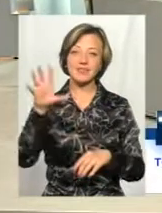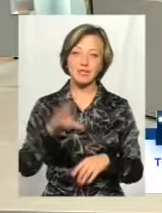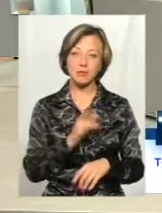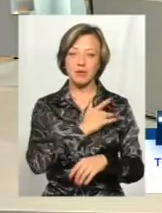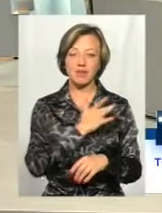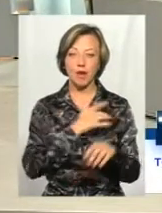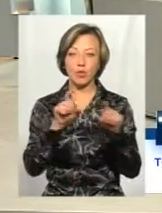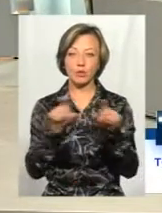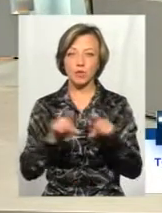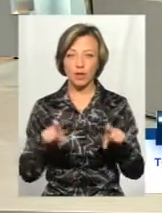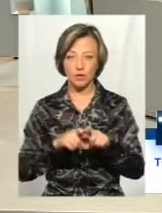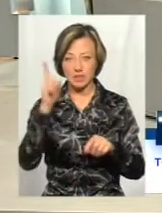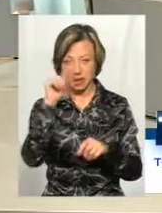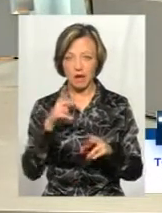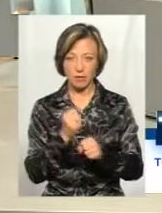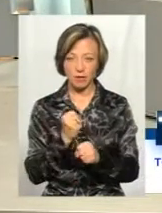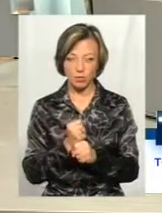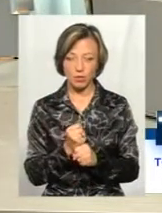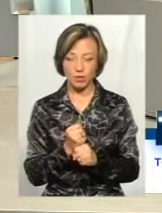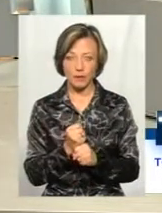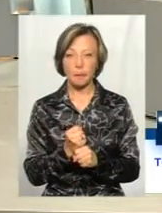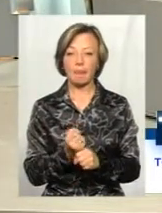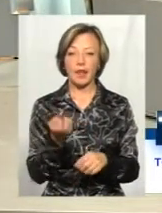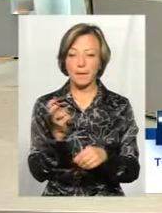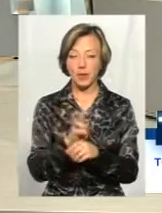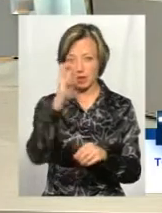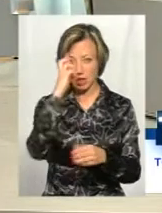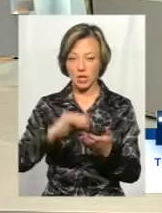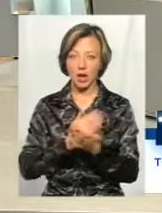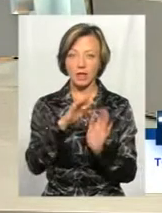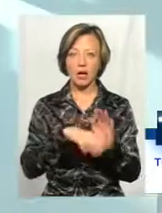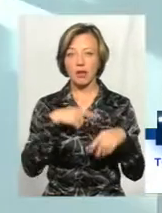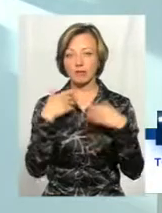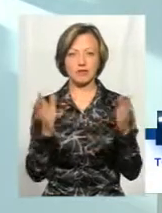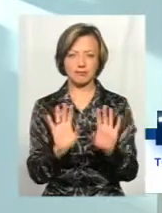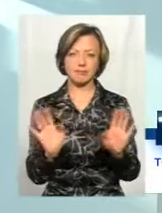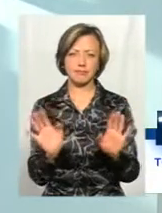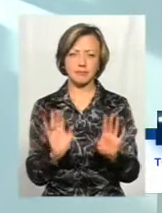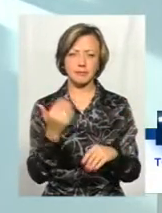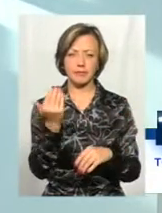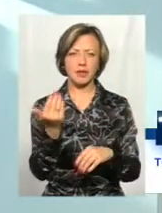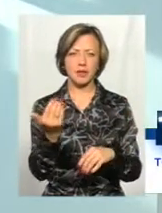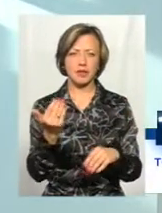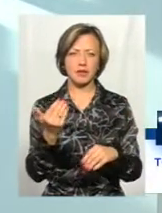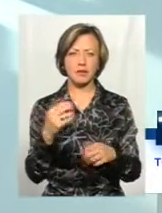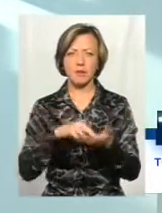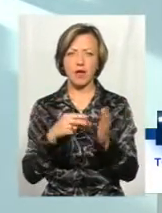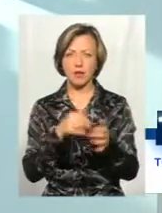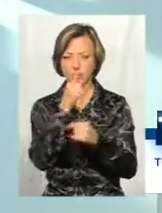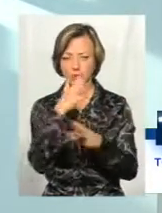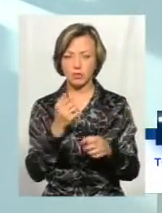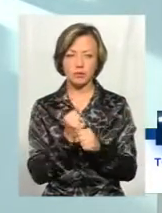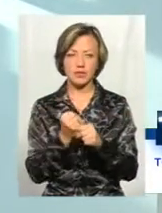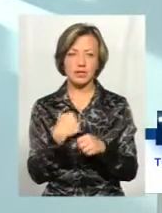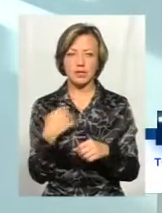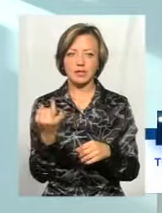приватні установи, а ви знаєте, як вони функціонують, приходиш в Держгеокадастр, вони кажуть, ні, з твоїм планом ми нічого не зробимо, бо ну